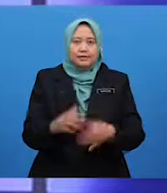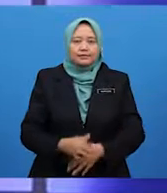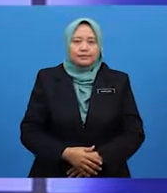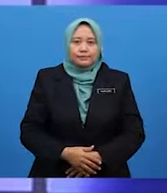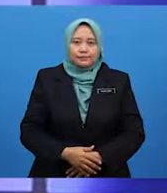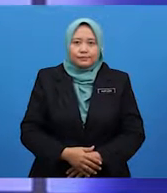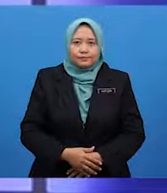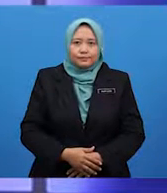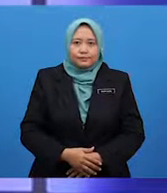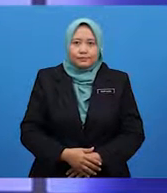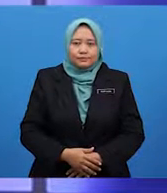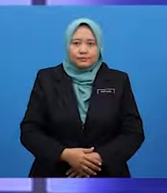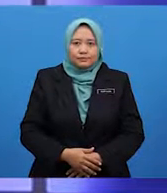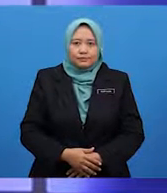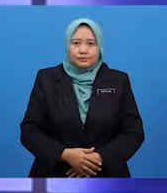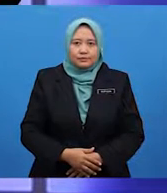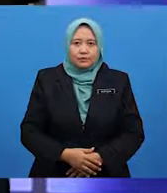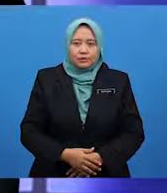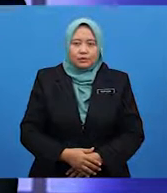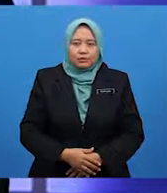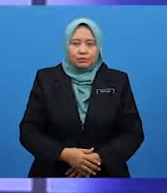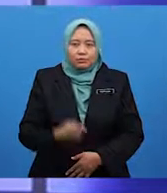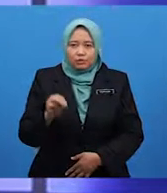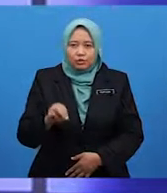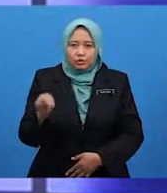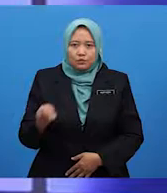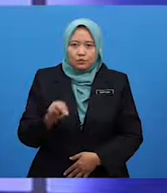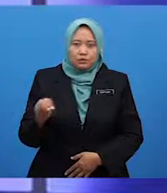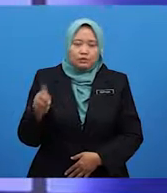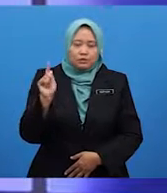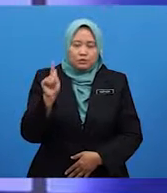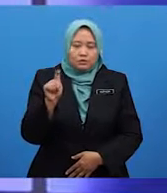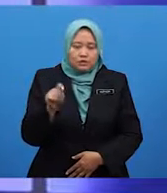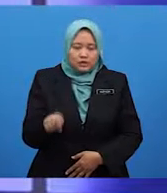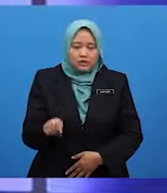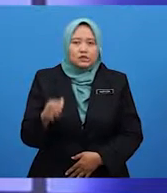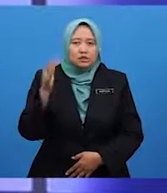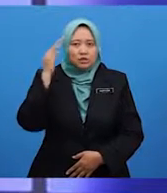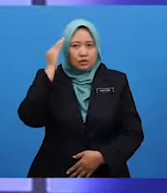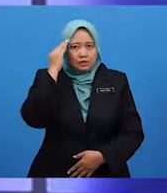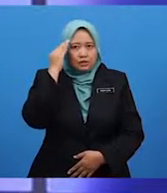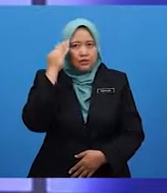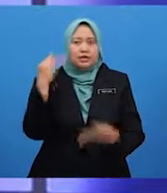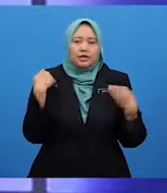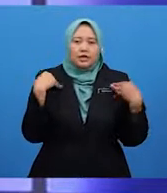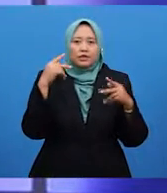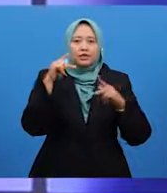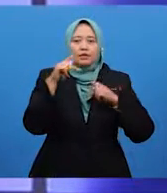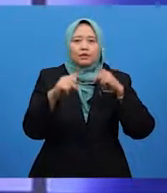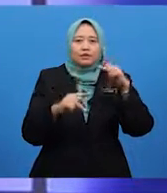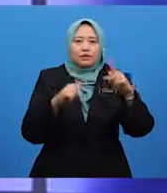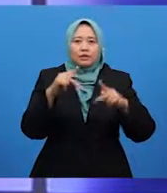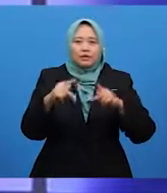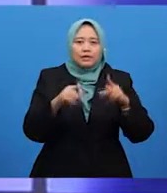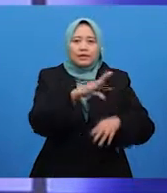Ini kerana pelajar-pelajar semua harus tahu, untuk menghasilkan sesebuah karya perlu melalui proses dan langkah